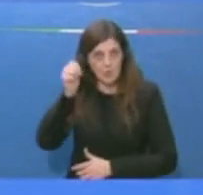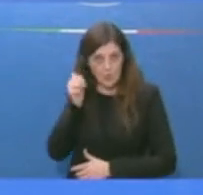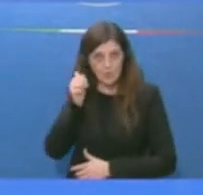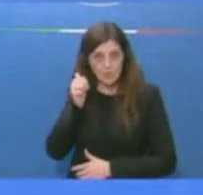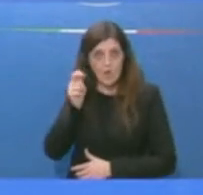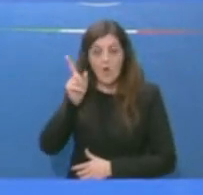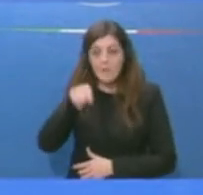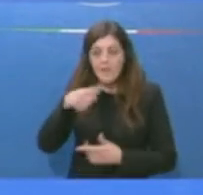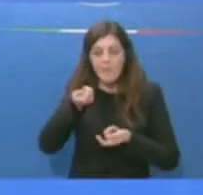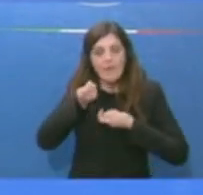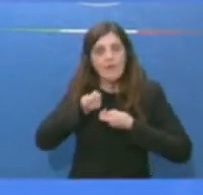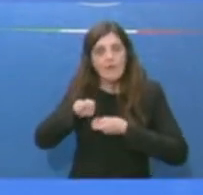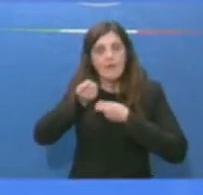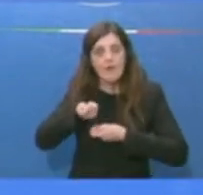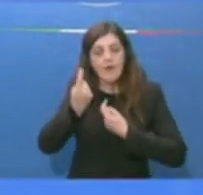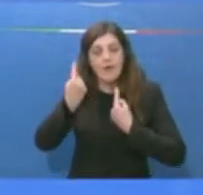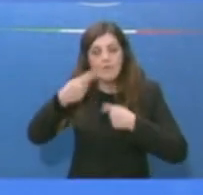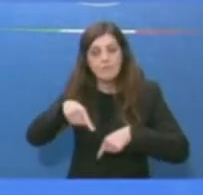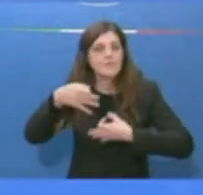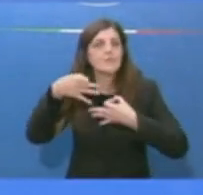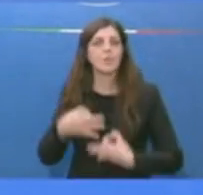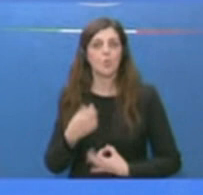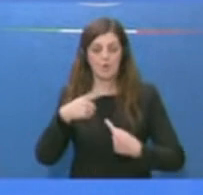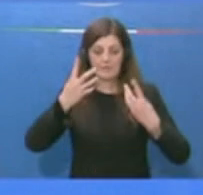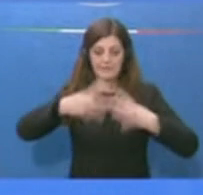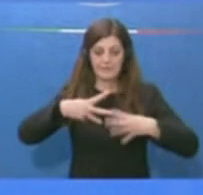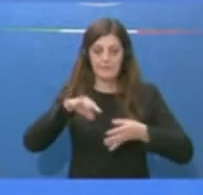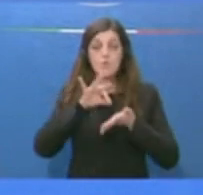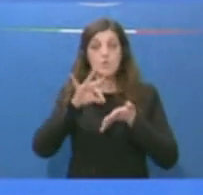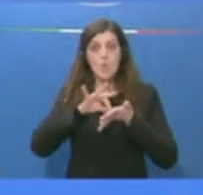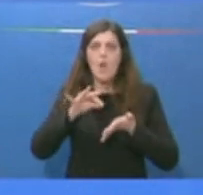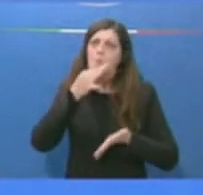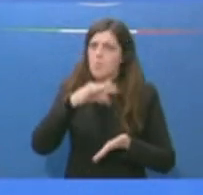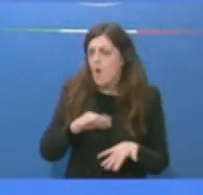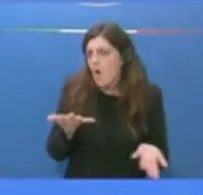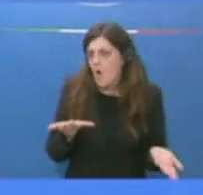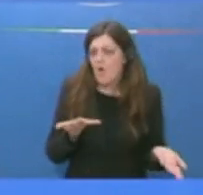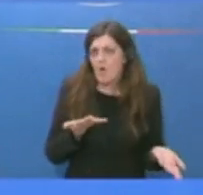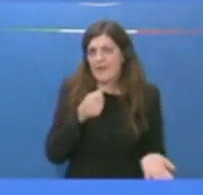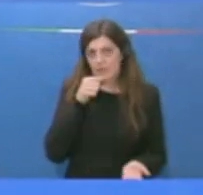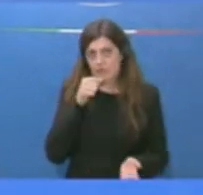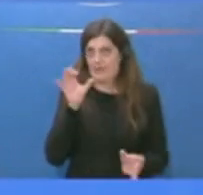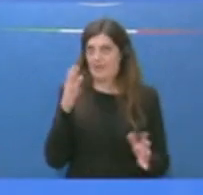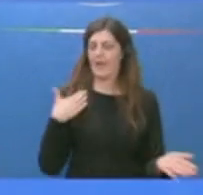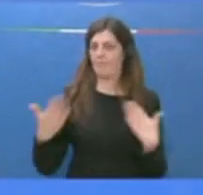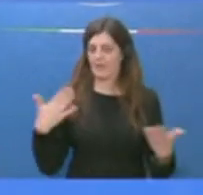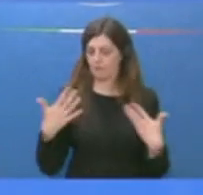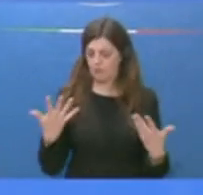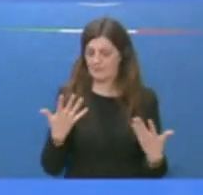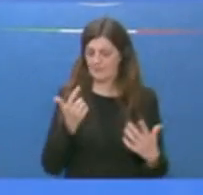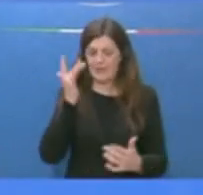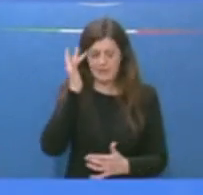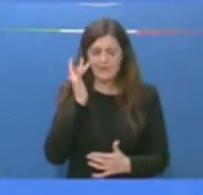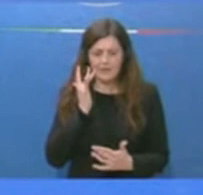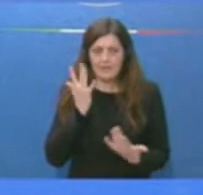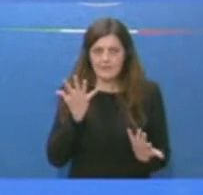convincersi che questo sistema scolastico che può essere necessario probabilmente in caso di emergenze drammatiche